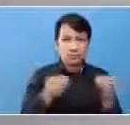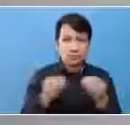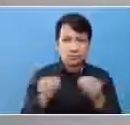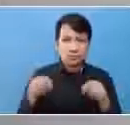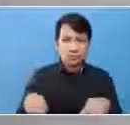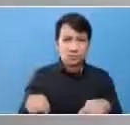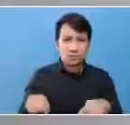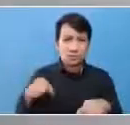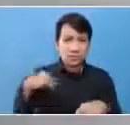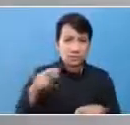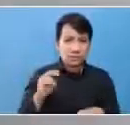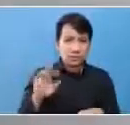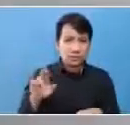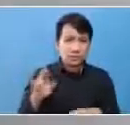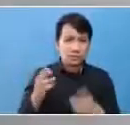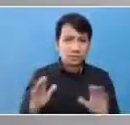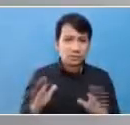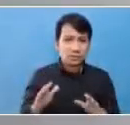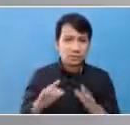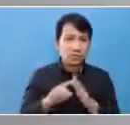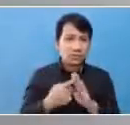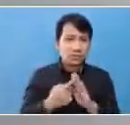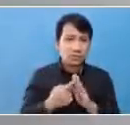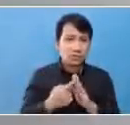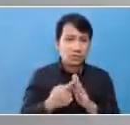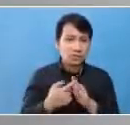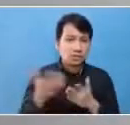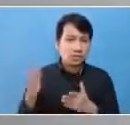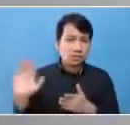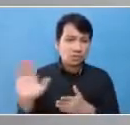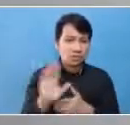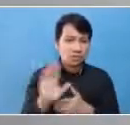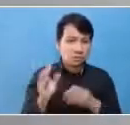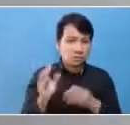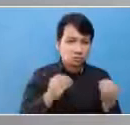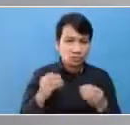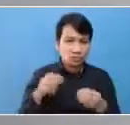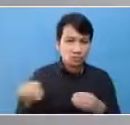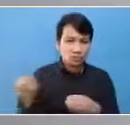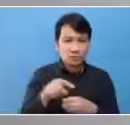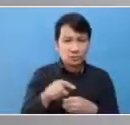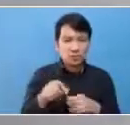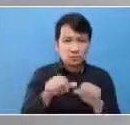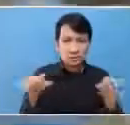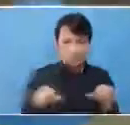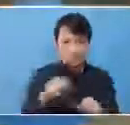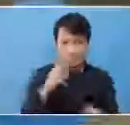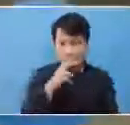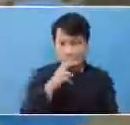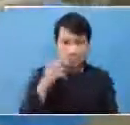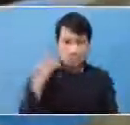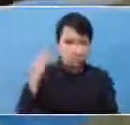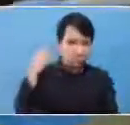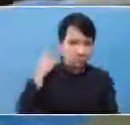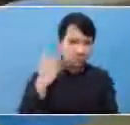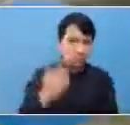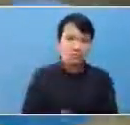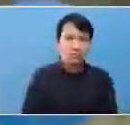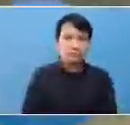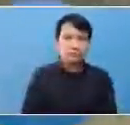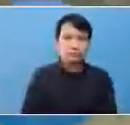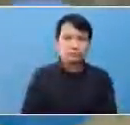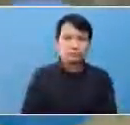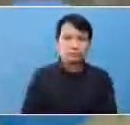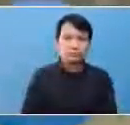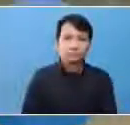Kumalat na sa mga probinsya ng India ang second wave ng COVID-19. Dahil dito, sinisi ni Dr. M.R. Sitaram